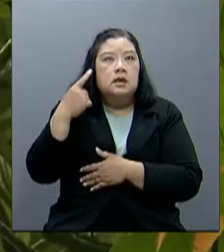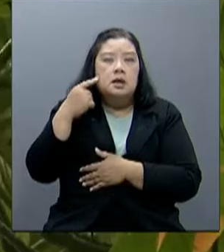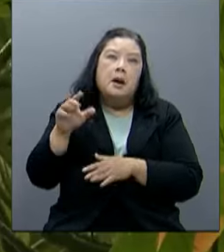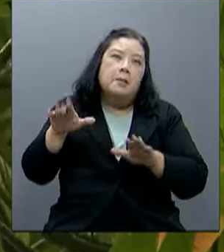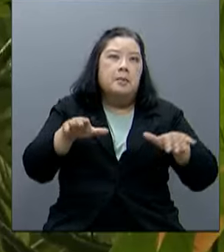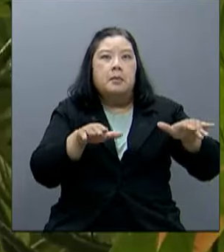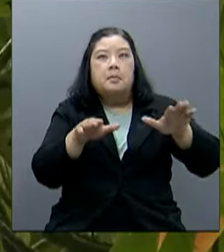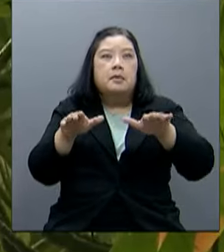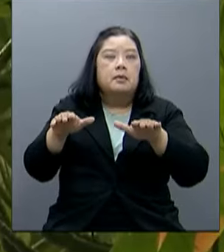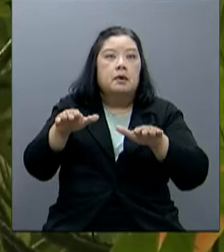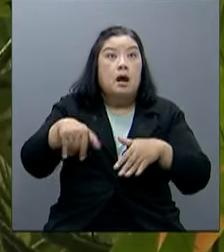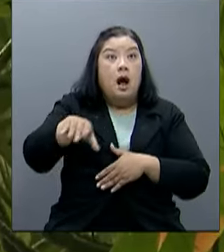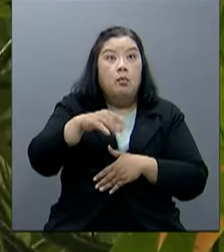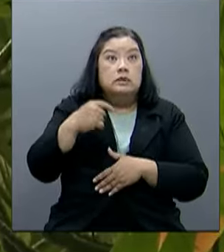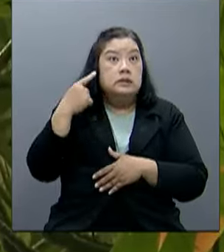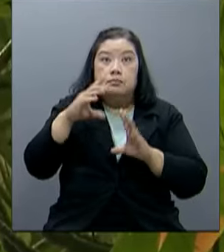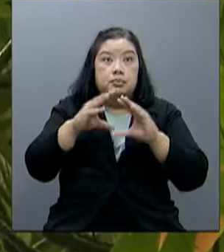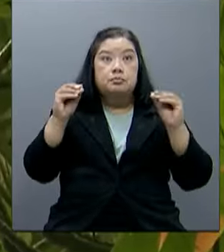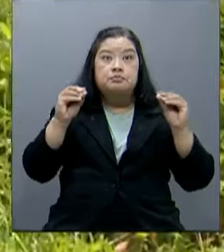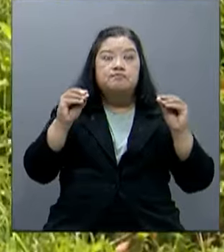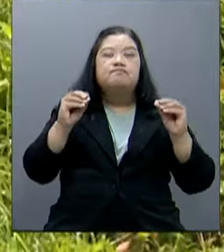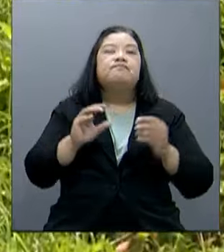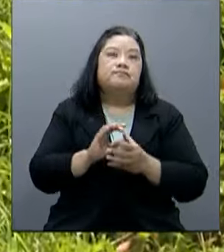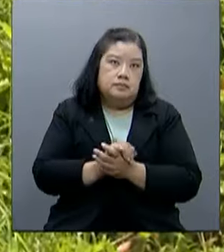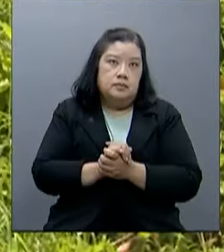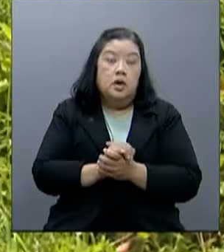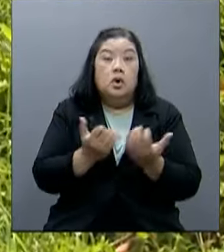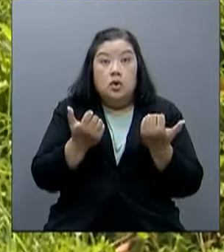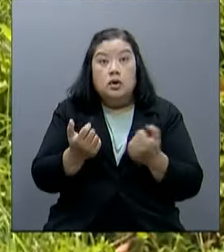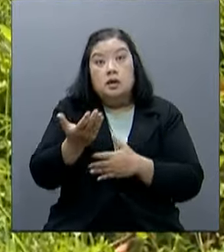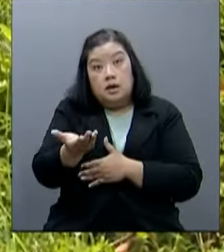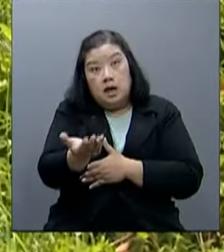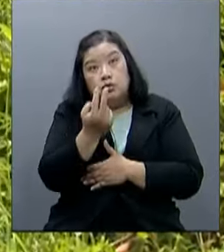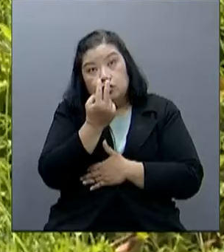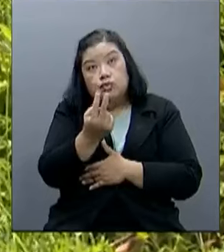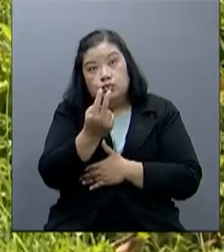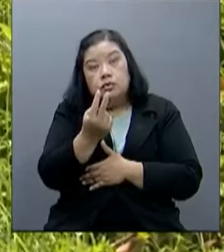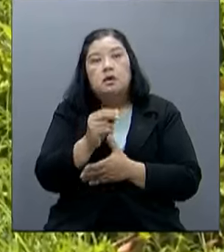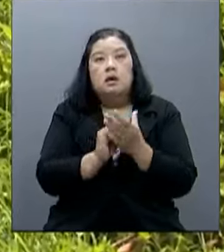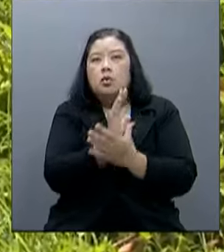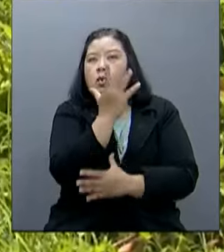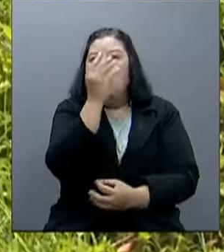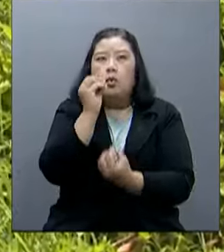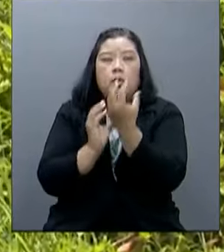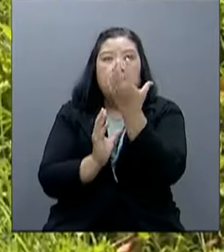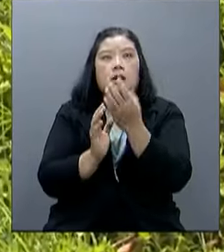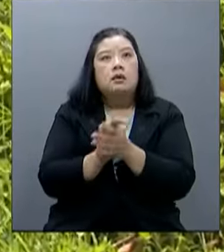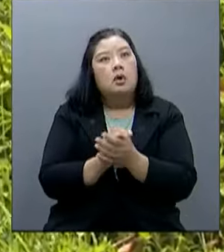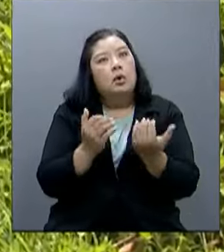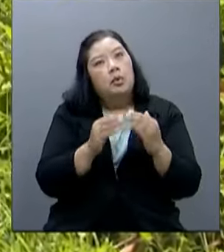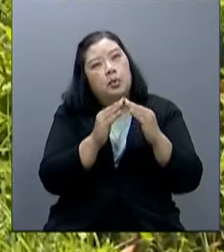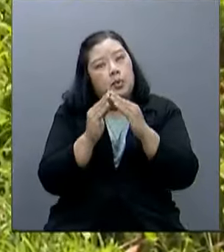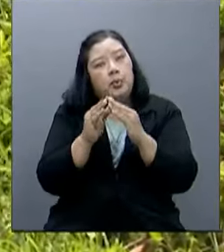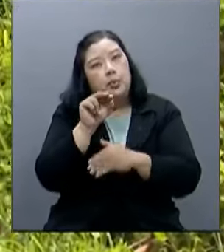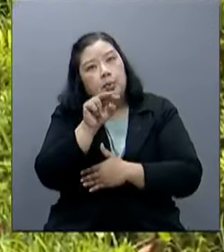นใกล้กับเขตรักษาพันธุ์นั้นหายไปภาพที่คุณผู้ชมเห็นอยู่ในขณะนี้นะคะก็คือภาพบรรยากาศสดๆนะคะซึ่งในส่วนของเจ้าหน้า